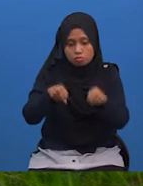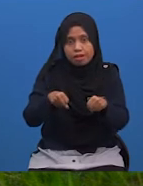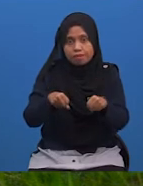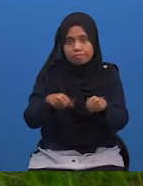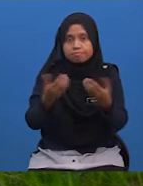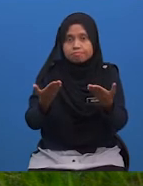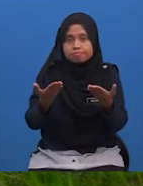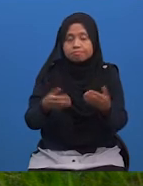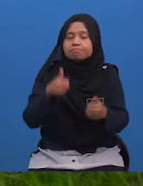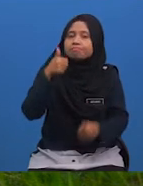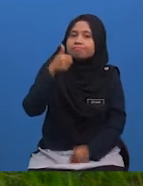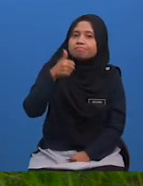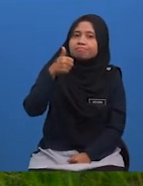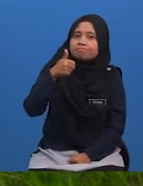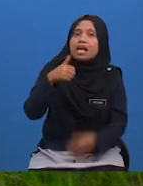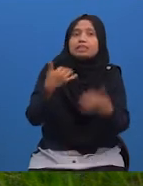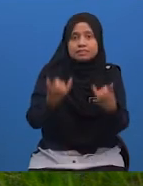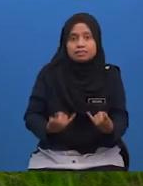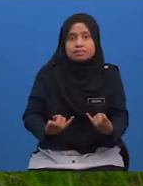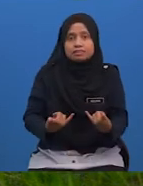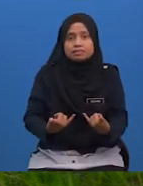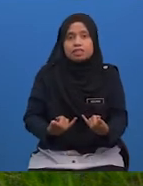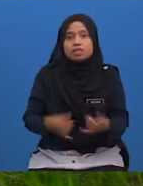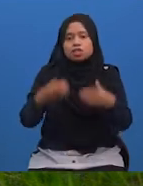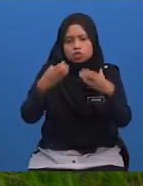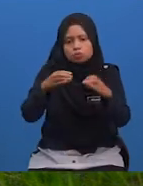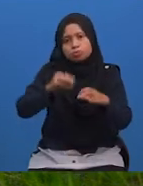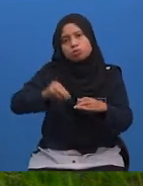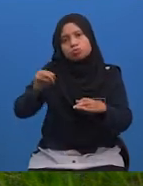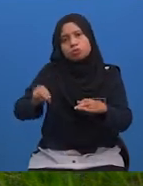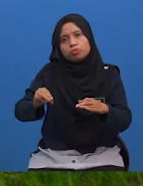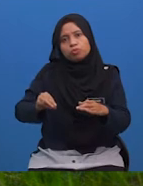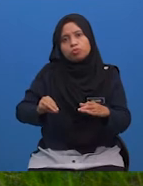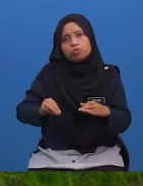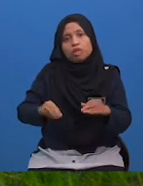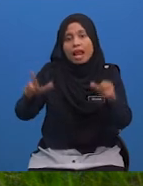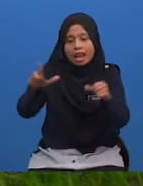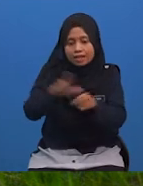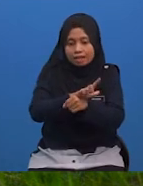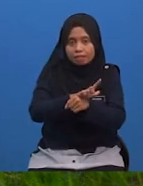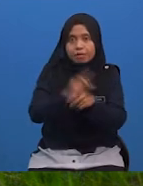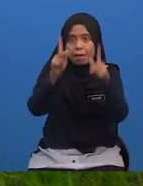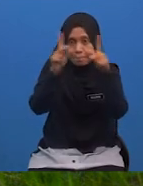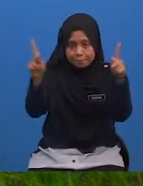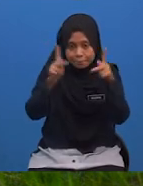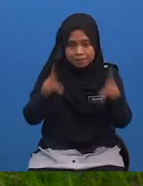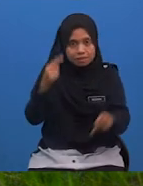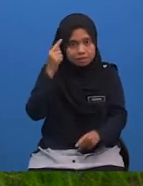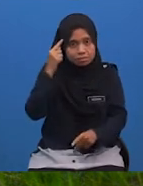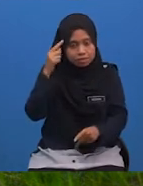Boleh? Bagus. Sekarang, cuba murid-murid melengkapkan peta minda